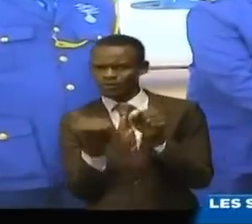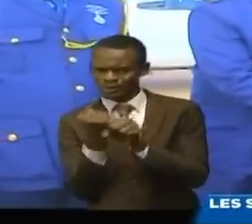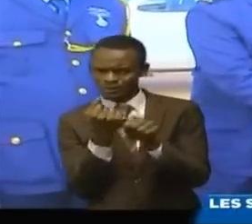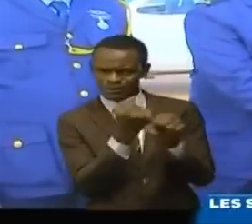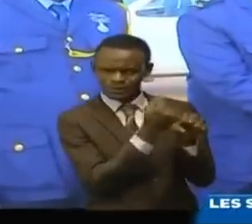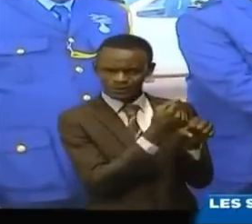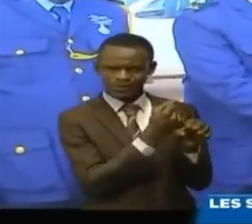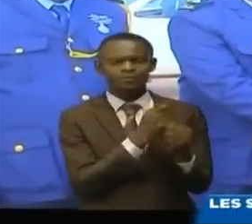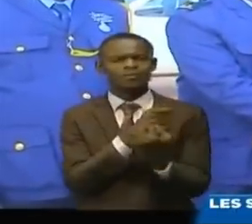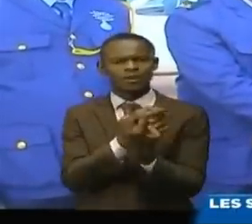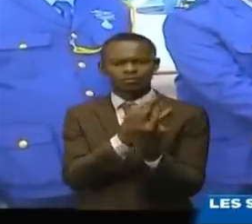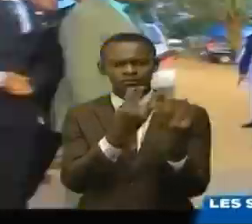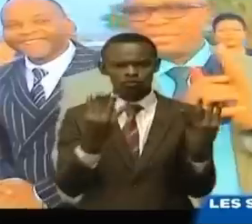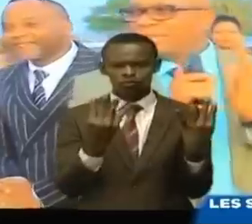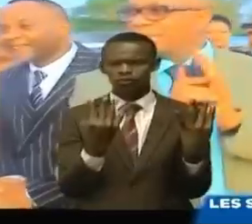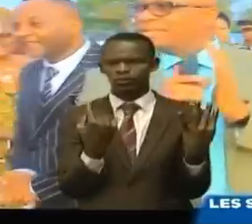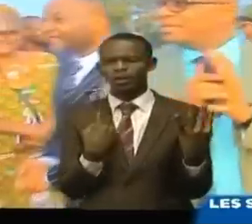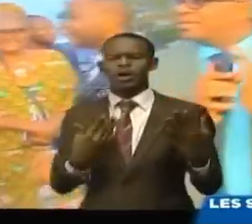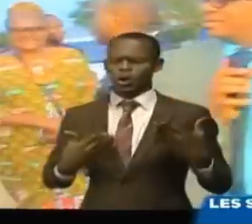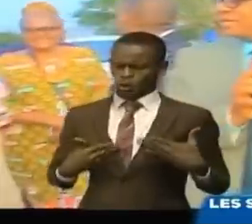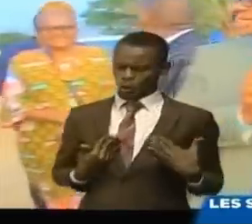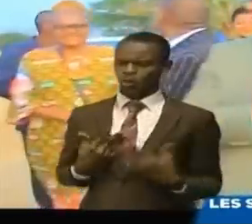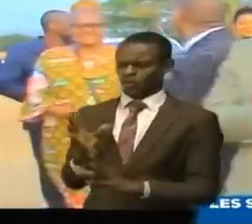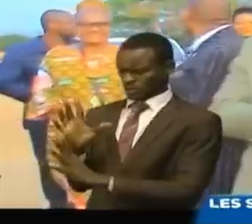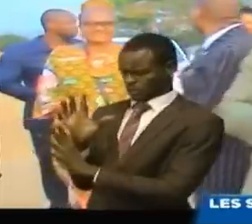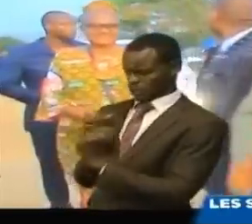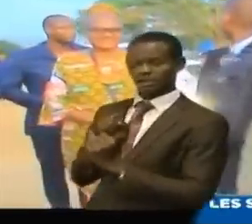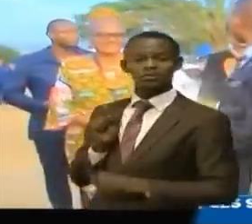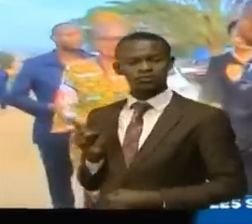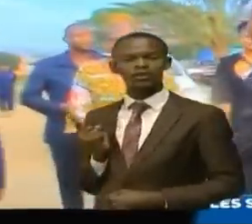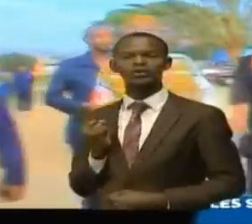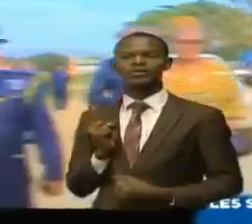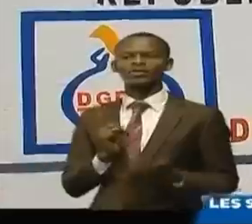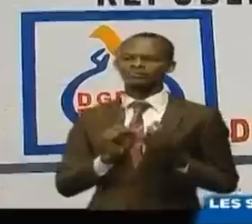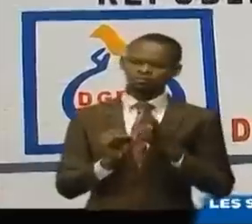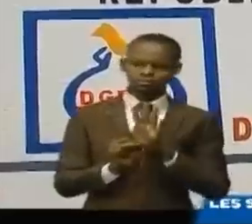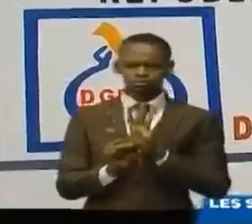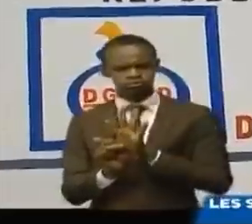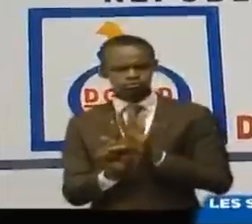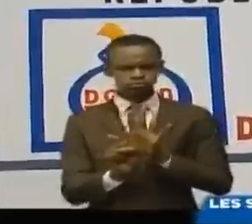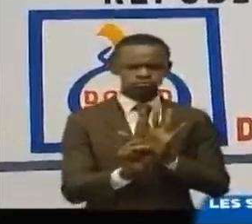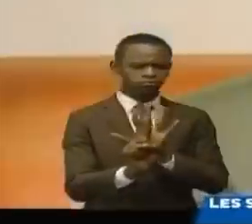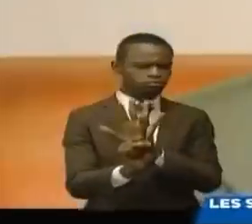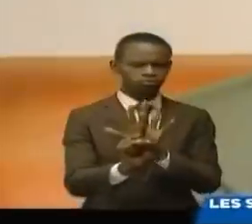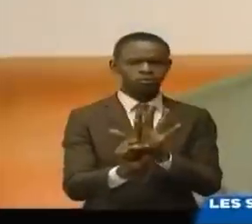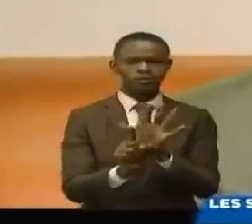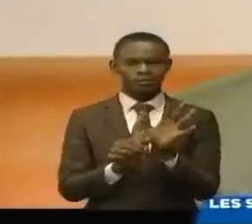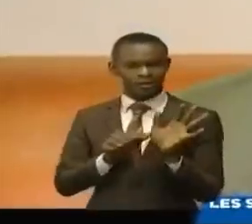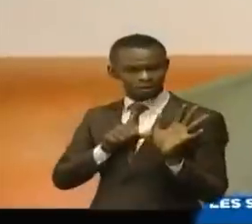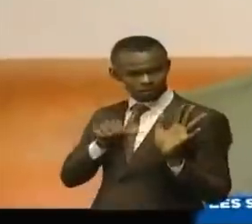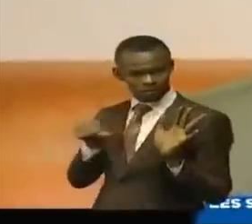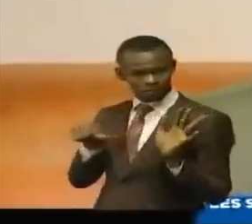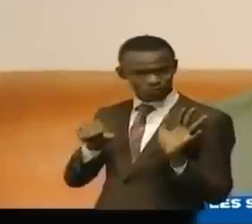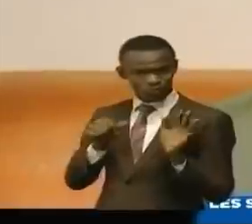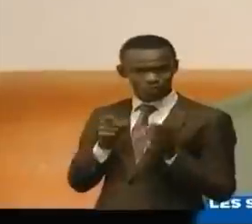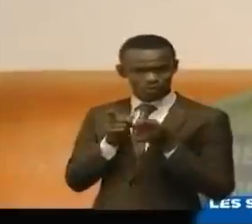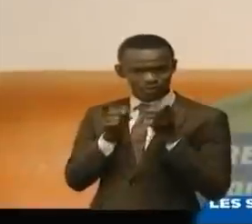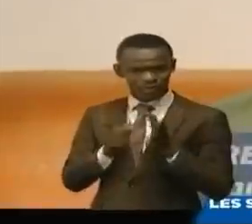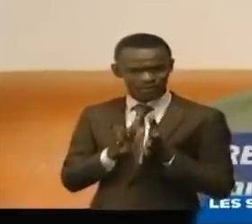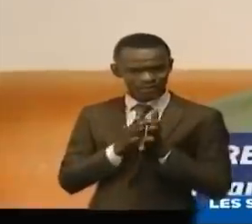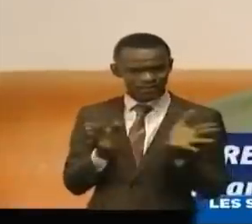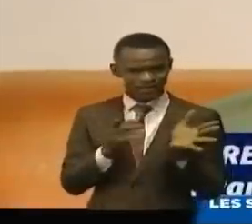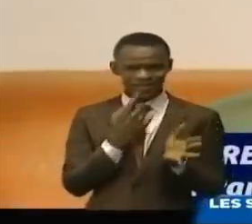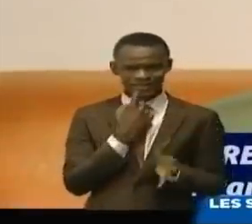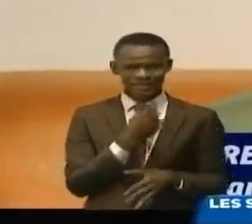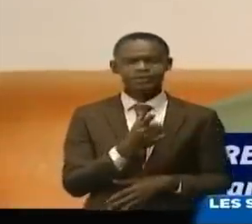lui ont réservé un accueil chaleureux. Directeur général de la DGRAD, Jean-Parfait Tabala, donne ici ses impressions. Nous sommes venus en